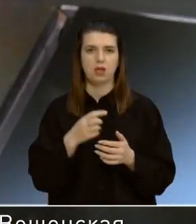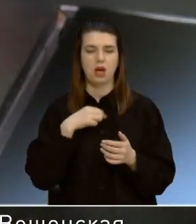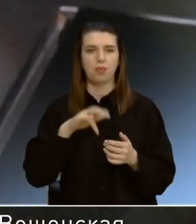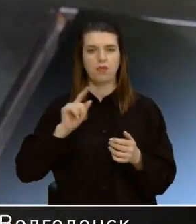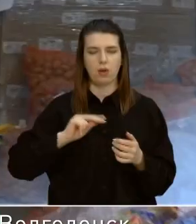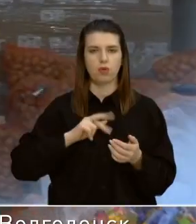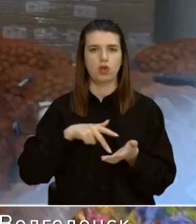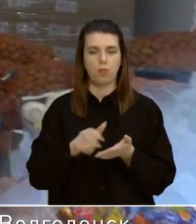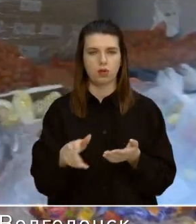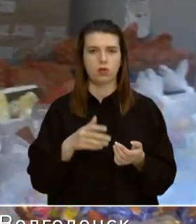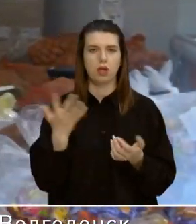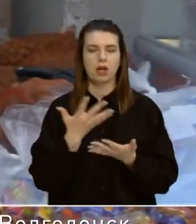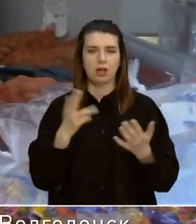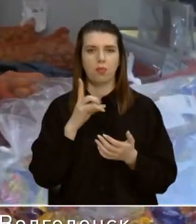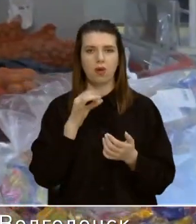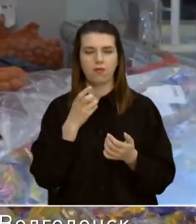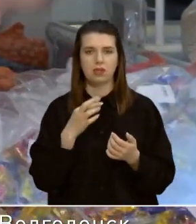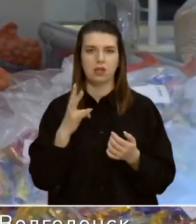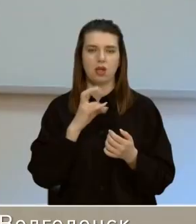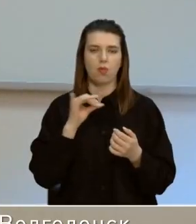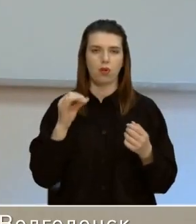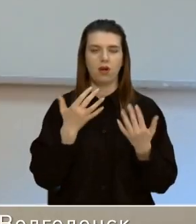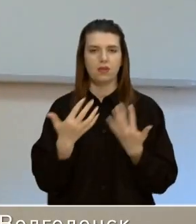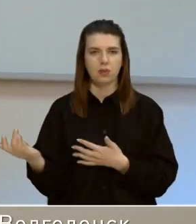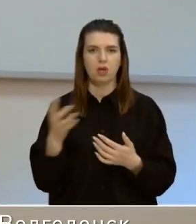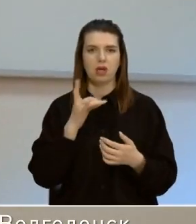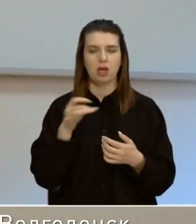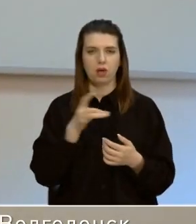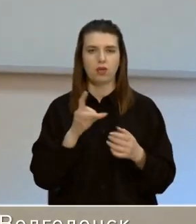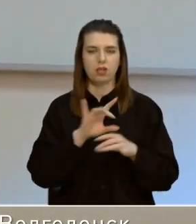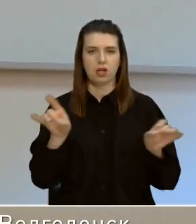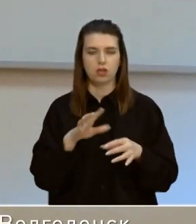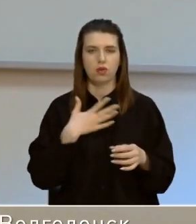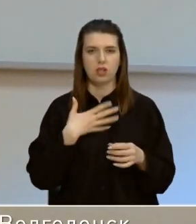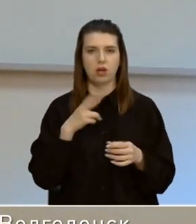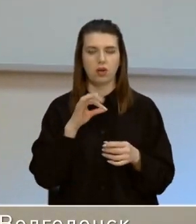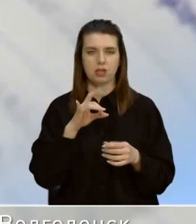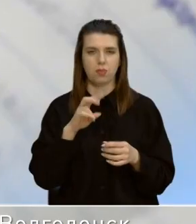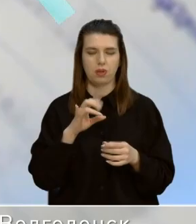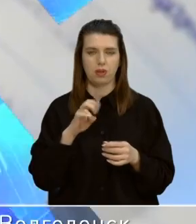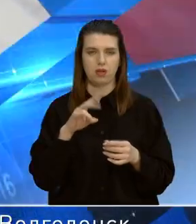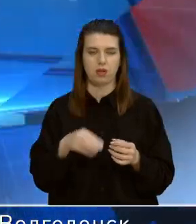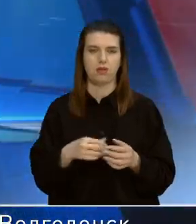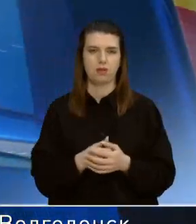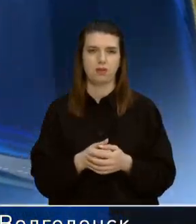Я бы в рабочие пошел. Какие профессии наиболее востребованы в регионе, расскажут наши корреспонденты.